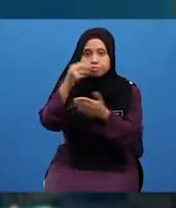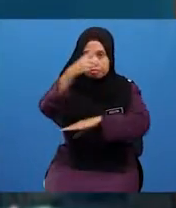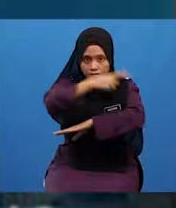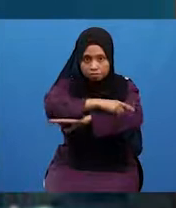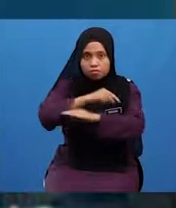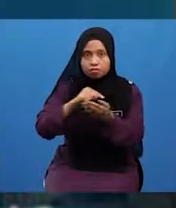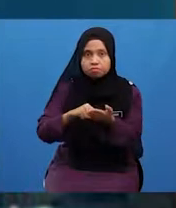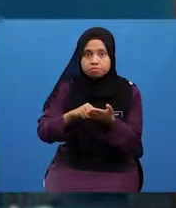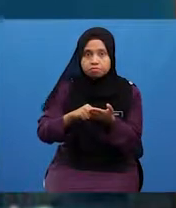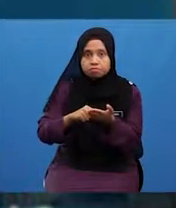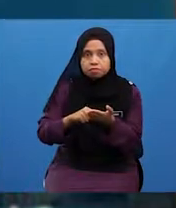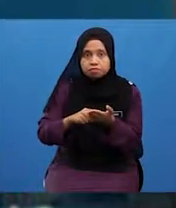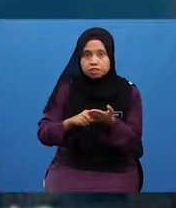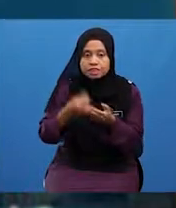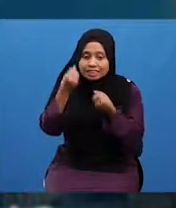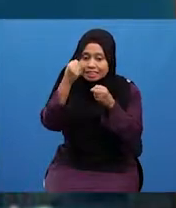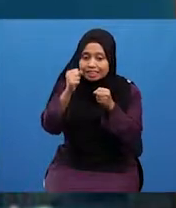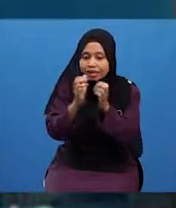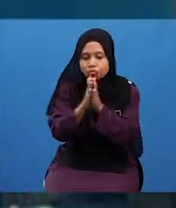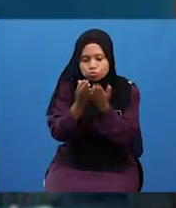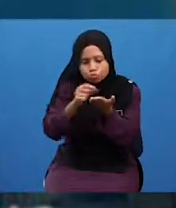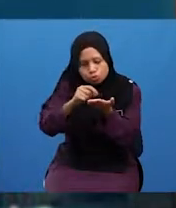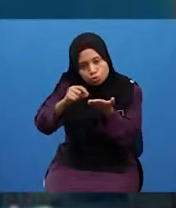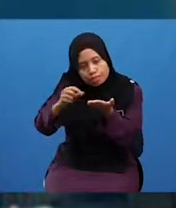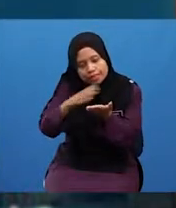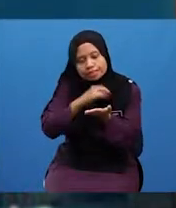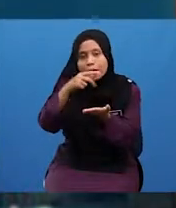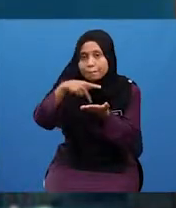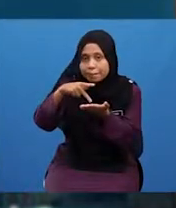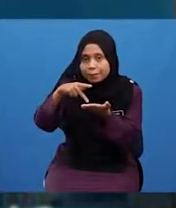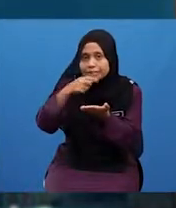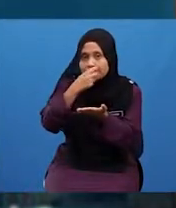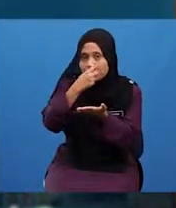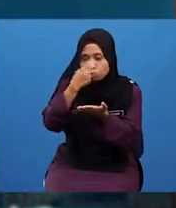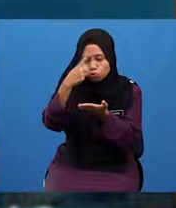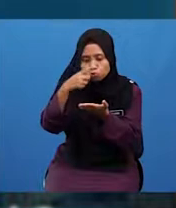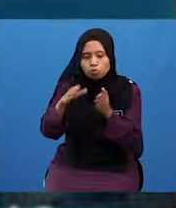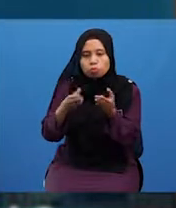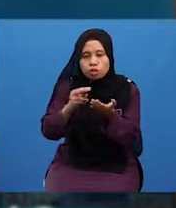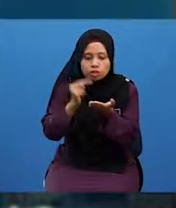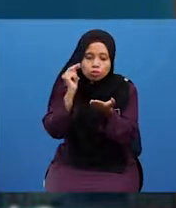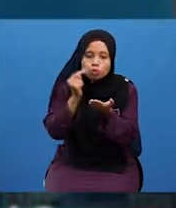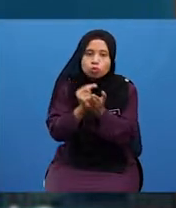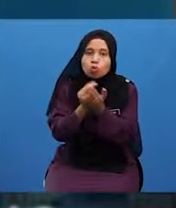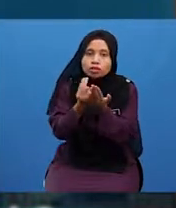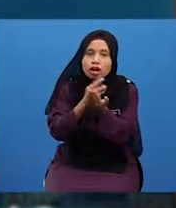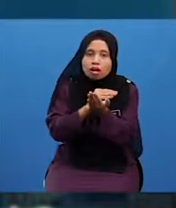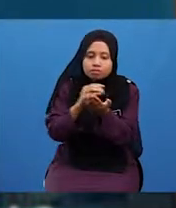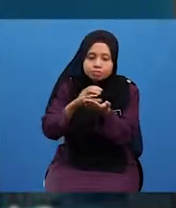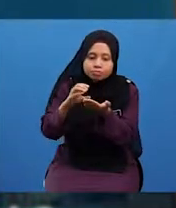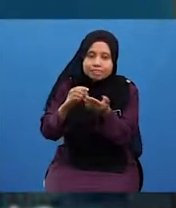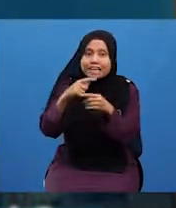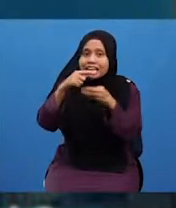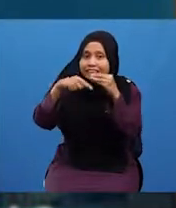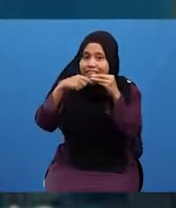ini, sediakan dahulu buku tulis dan pensel untuk membuat nota dan catatan